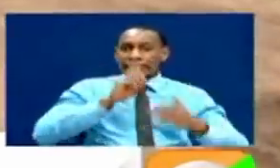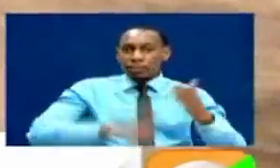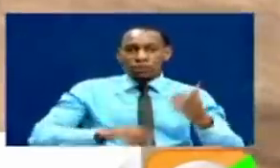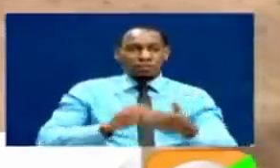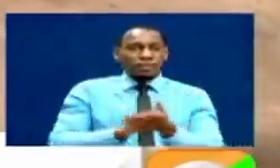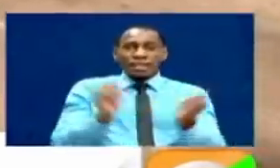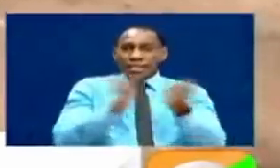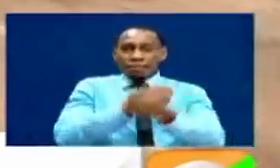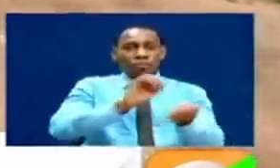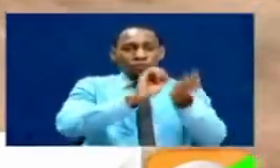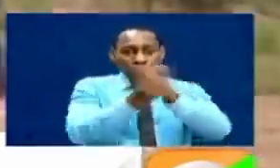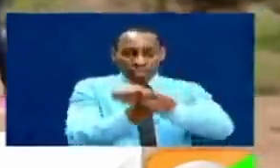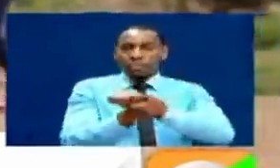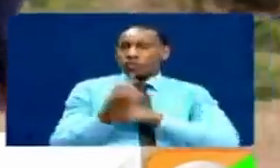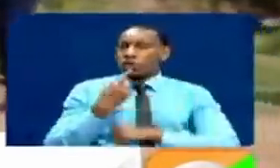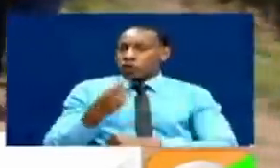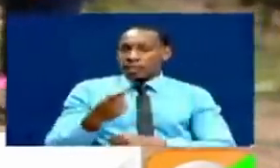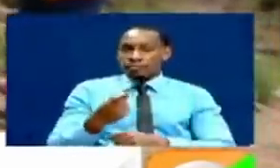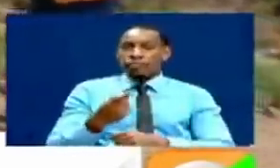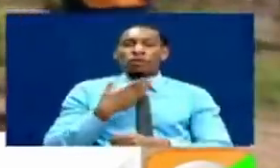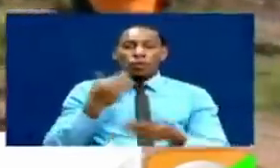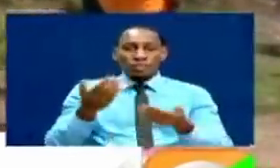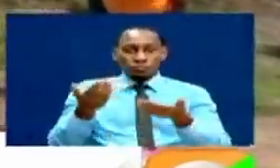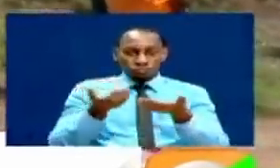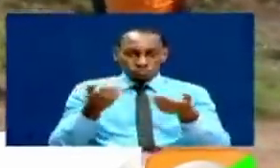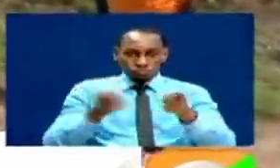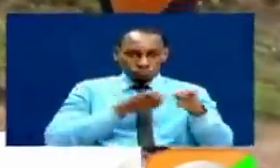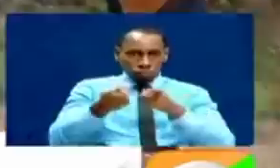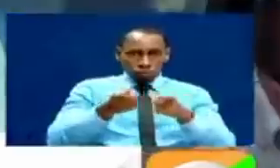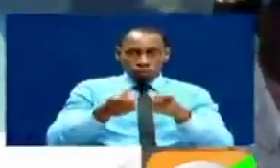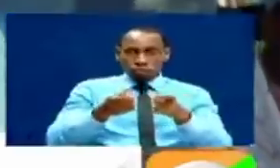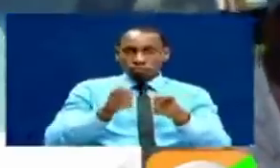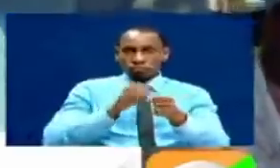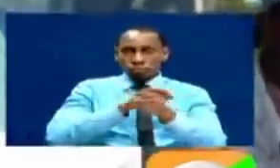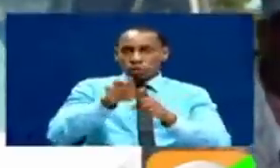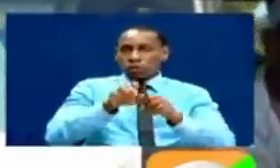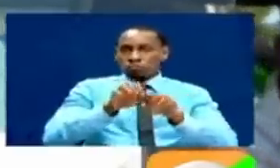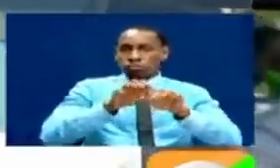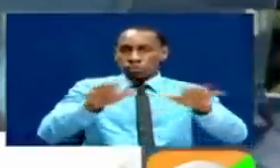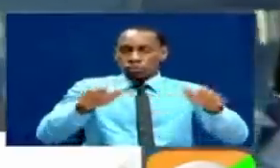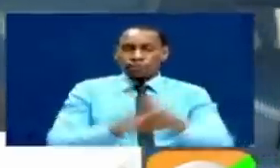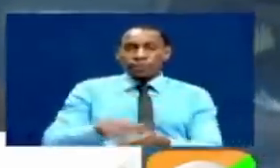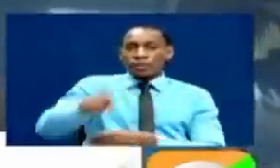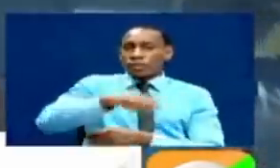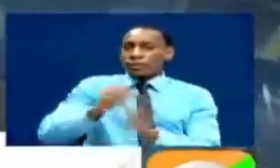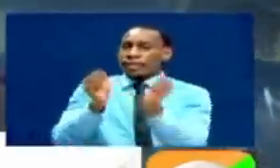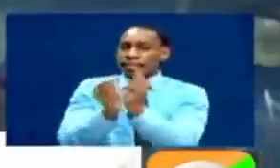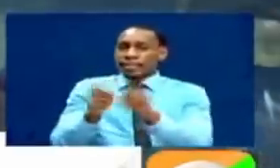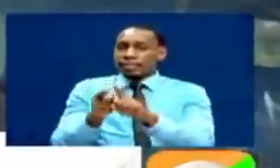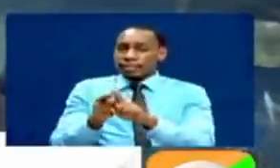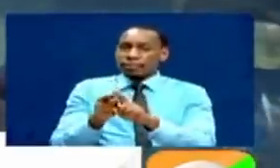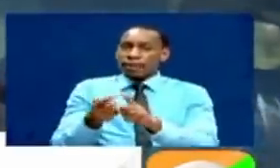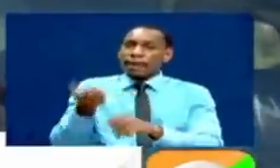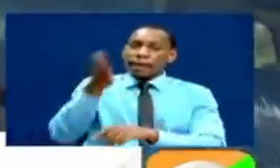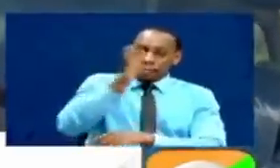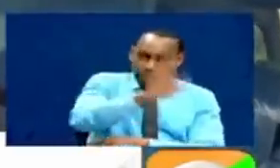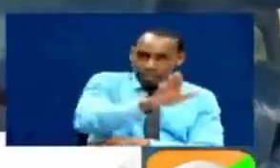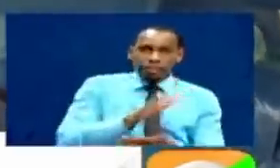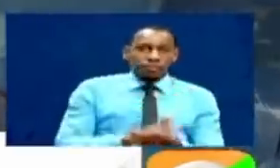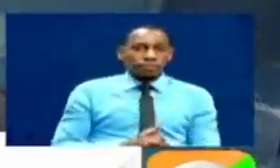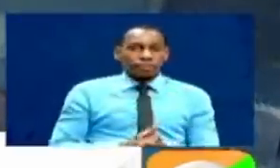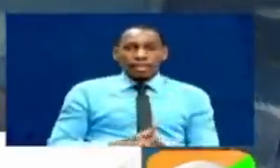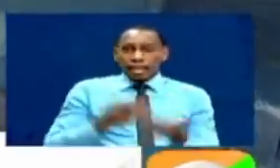hakuna kulegeza kamba katika vita hivi dhidi ya kusambaa kwa virusi vya corona. Tutawakamata na tuzawarudisha vizuri vile wanatakiwa kuwa. I